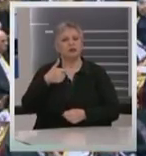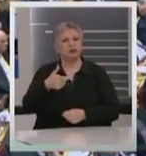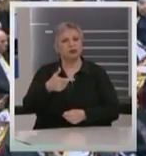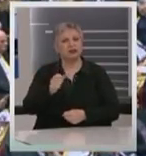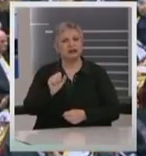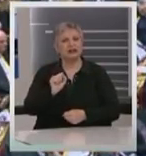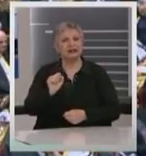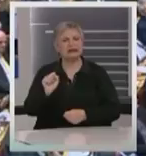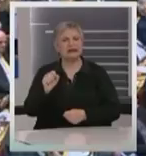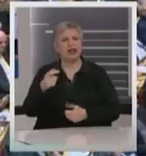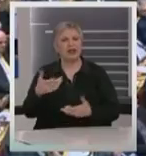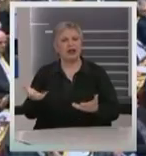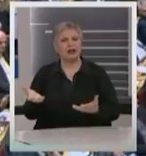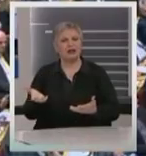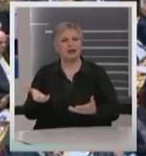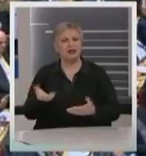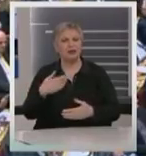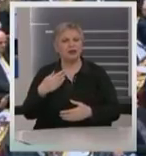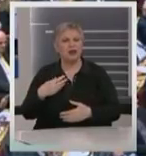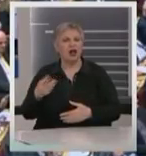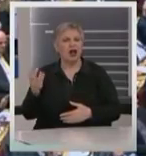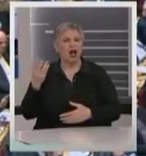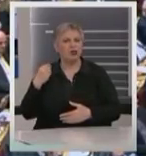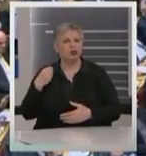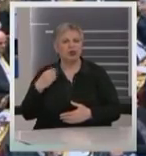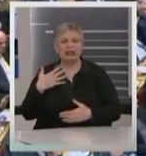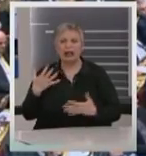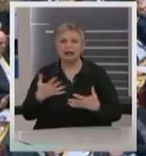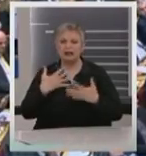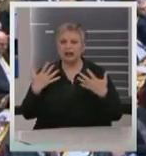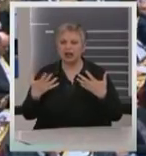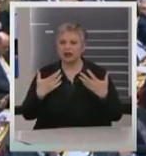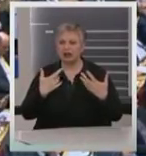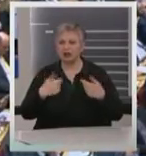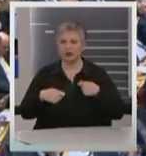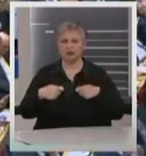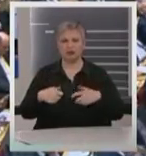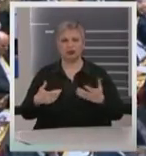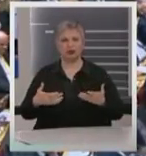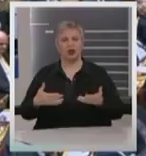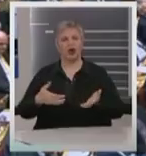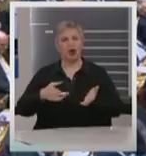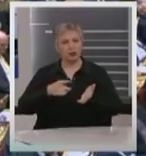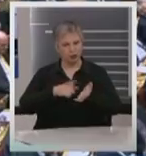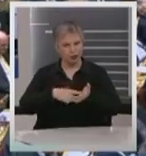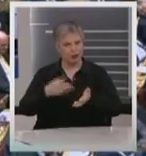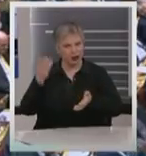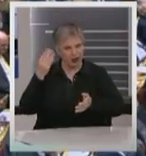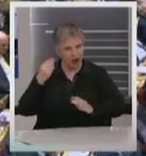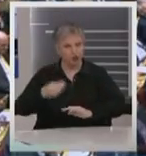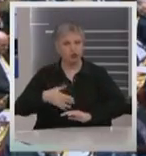απλώς δυσφόρησε για αυτό που άκουσε. Το άκουσα προηγούμενα. Εντάξει. Ησυχία όμως, να ακούσουμε τον ομιλητή. Λοιπόν,